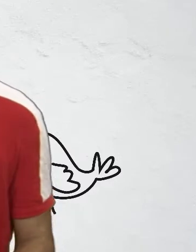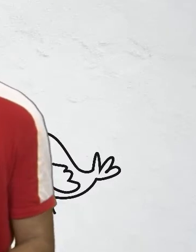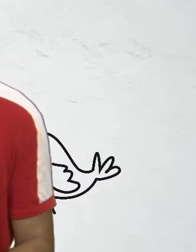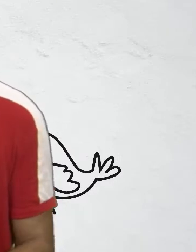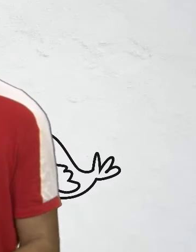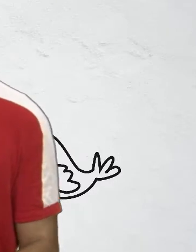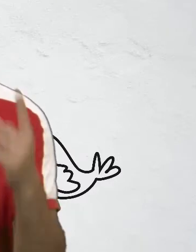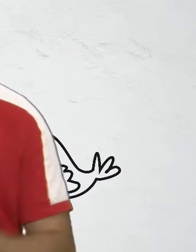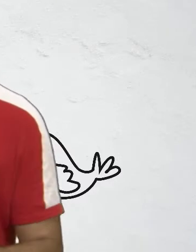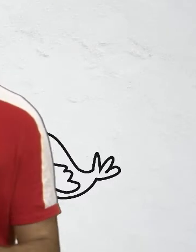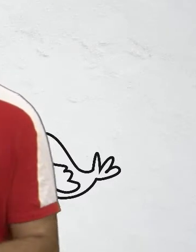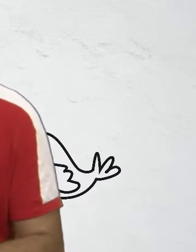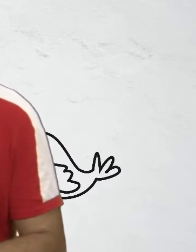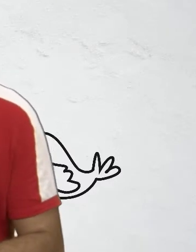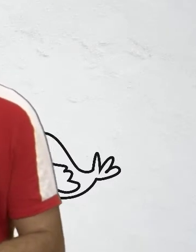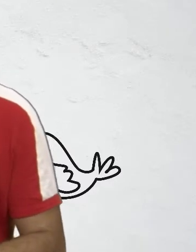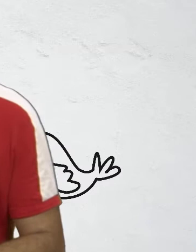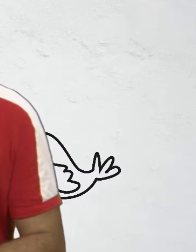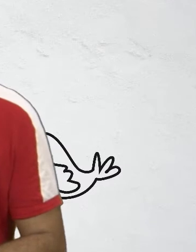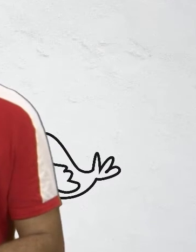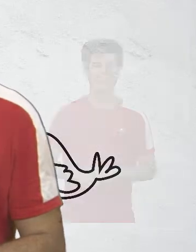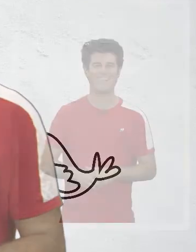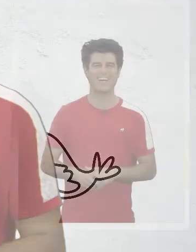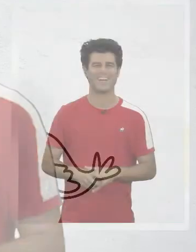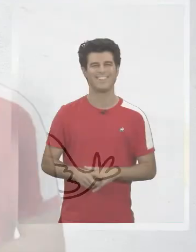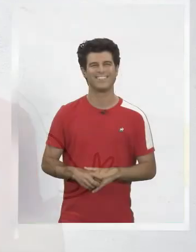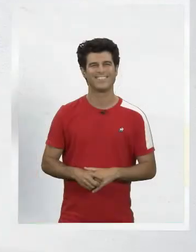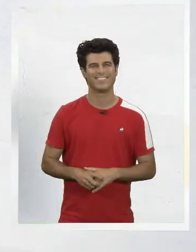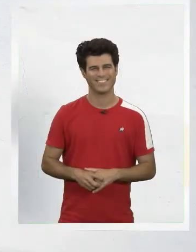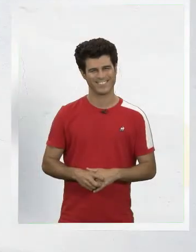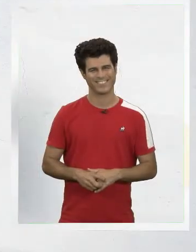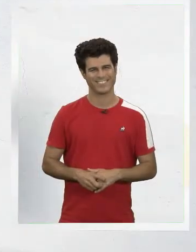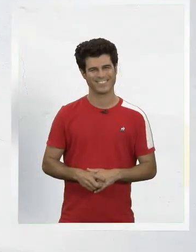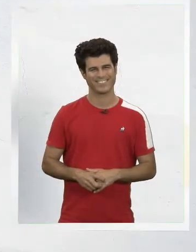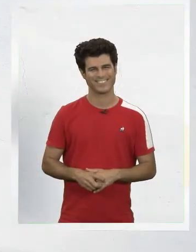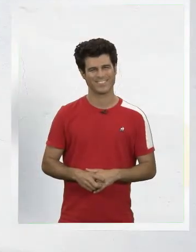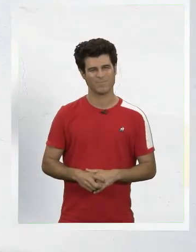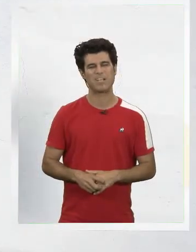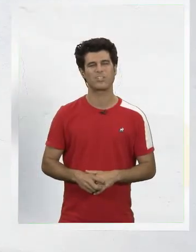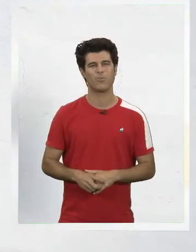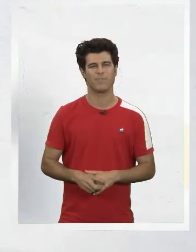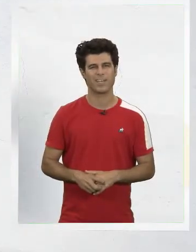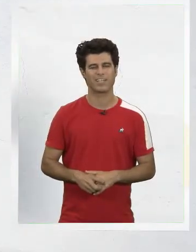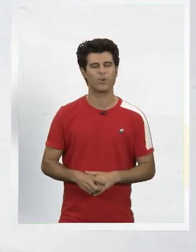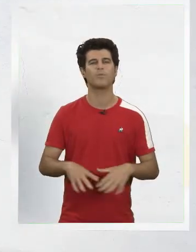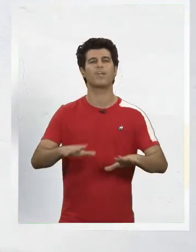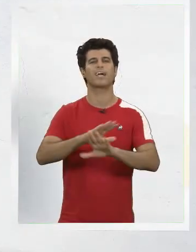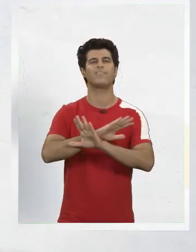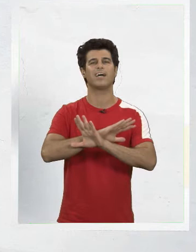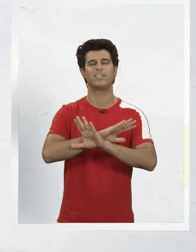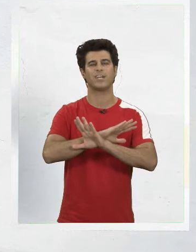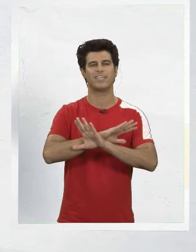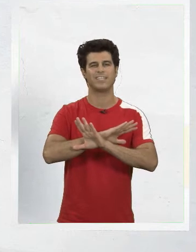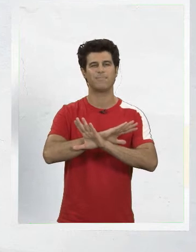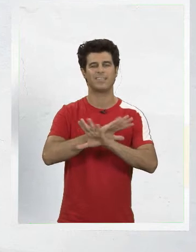היא השכנה, תכף נבין באיזה קומה. שלום, תמר. שלום. מה שלומך? קודם כל, אני